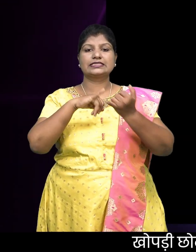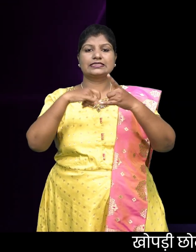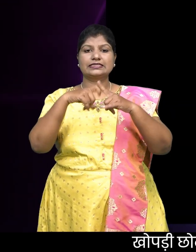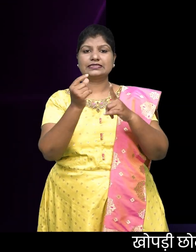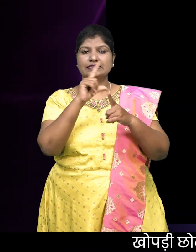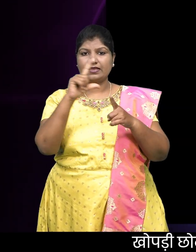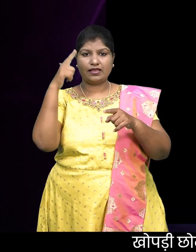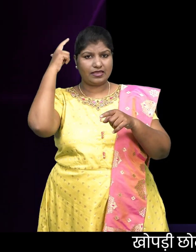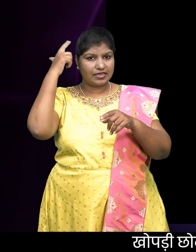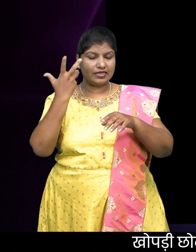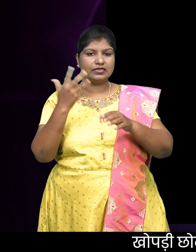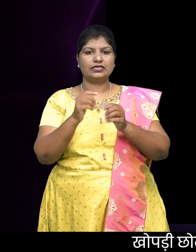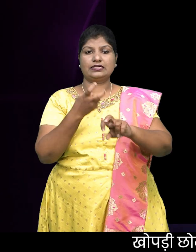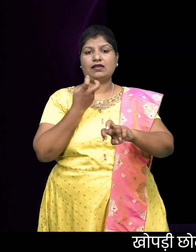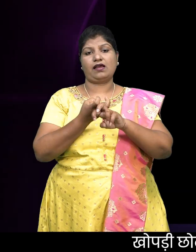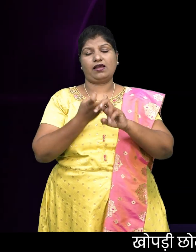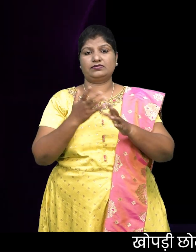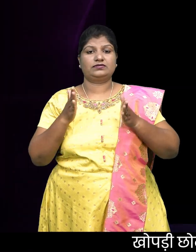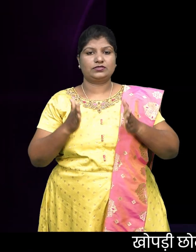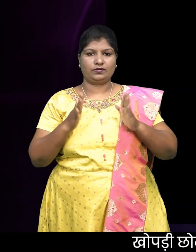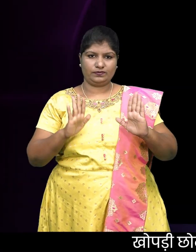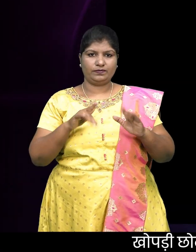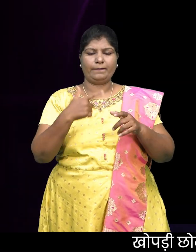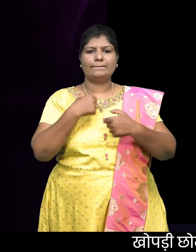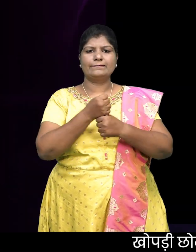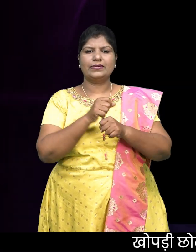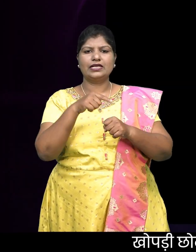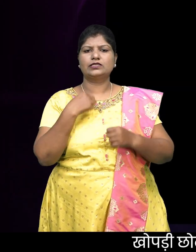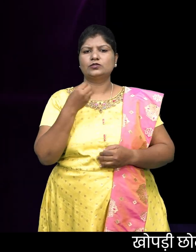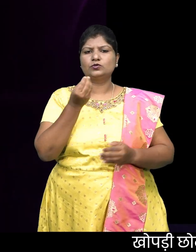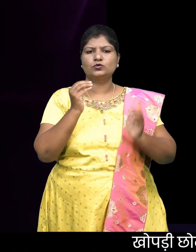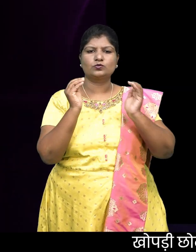खोपड़ी छोटी हड्डियों से बनी एक कठोर संरचना है।